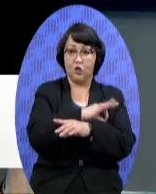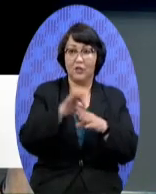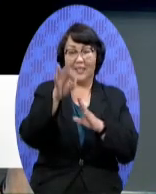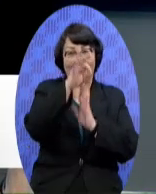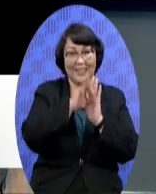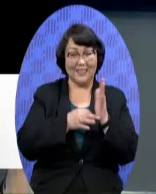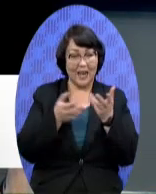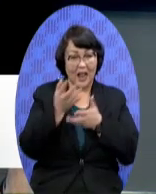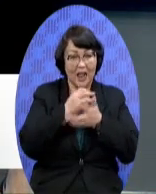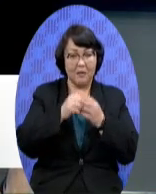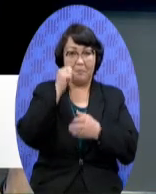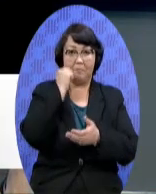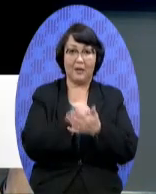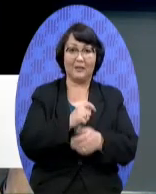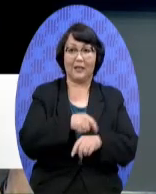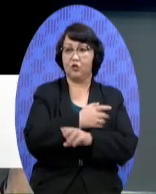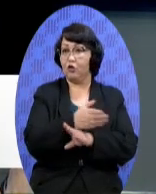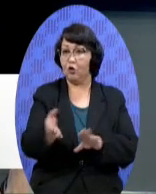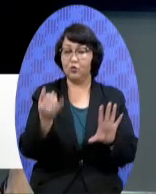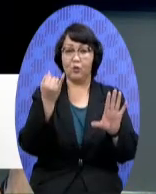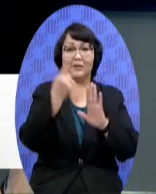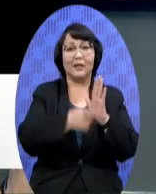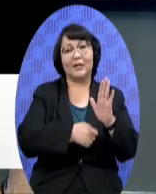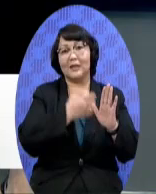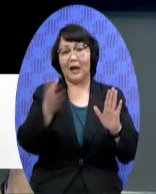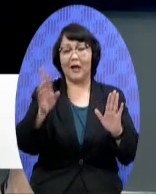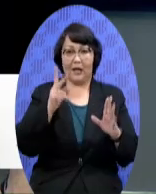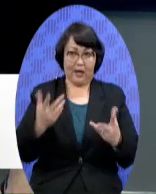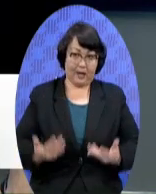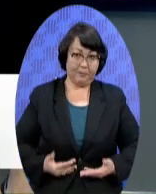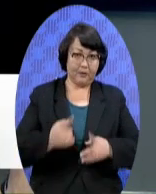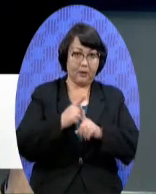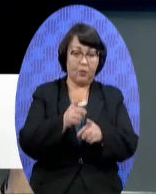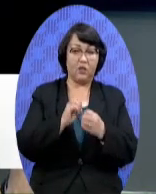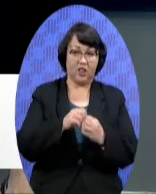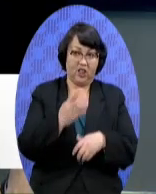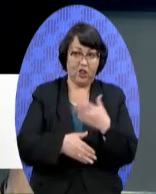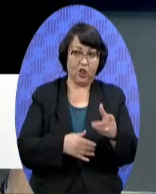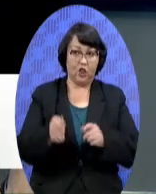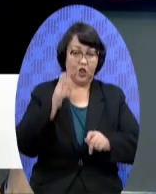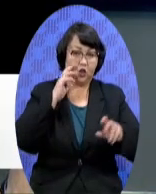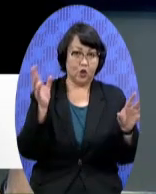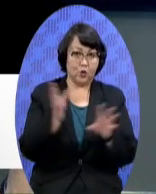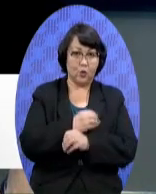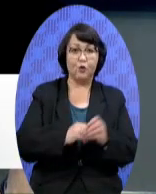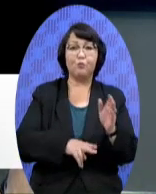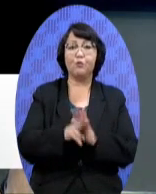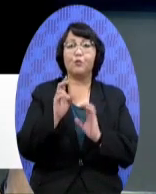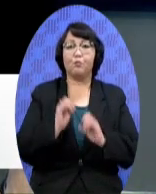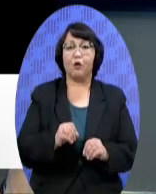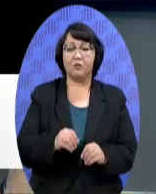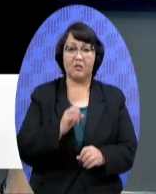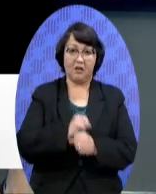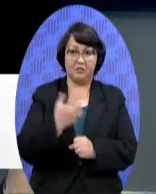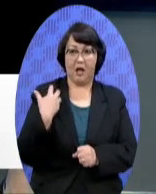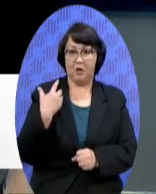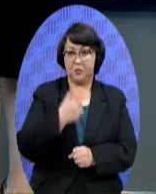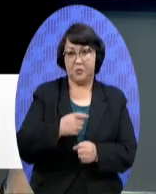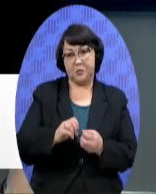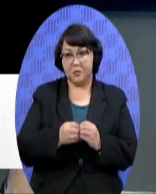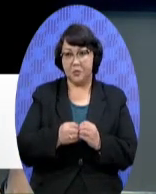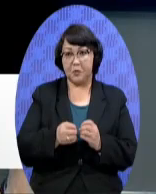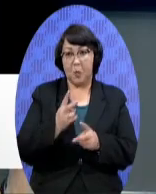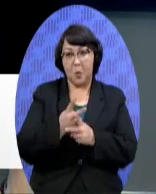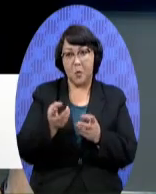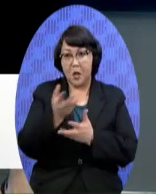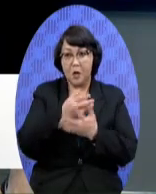хойш 6 сарын дараа бол бодит амьдрал дээр хэрэгжих ийм зохицуулалт бол зохицуултыг бий олгоно гэдгийг ажлын хэсгийнхэн хэлж байгаа юм.